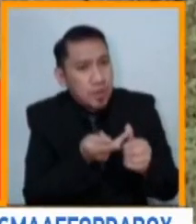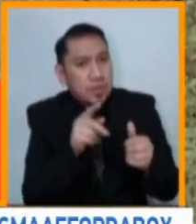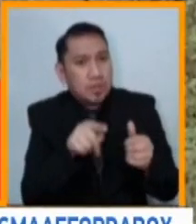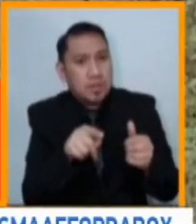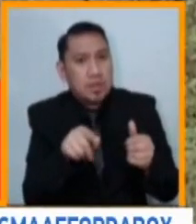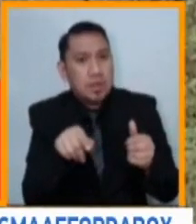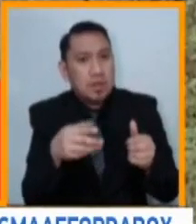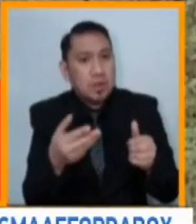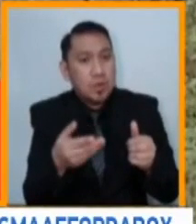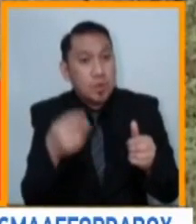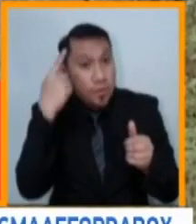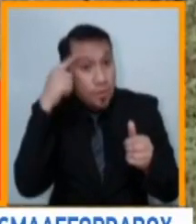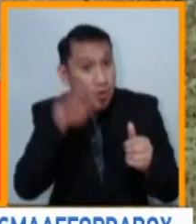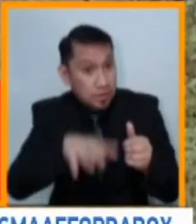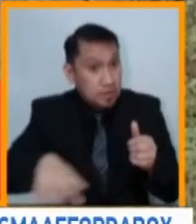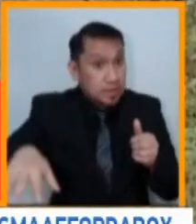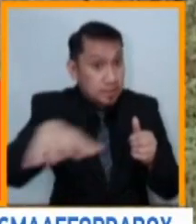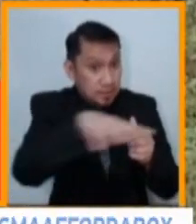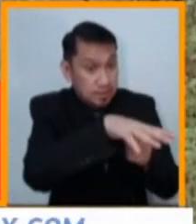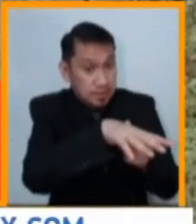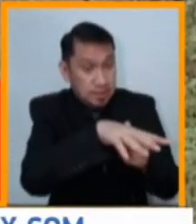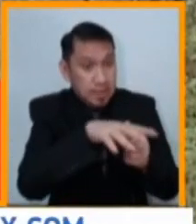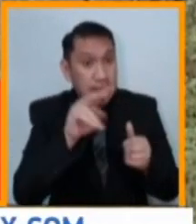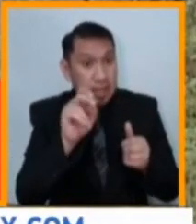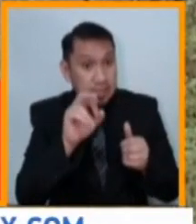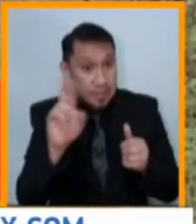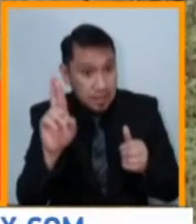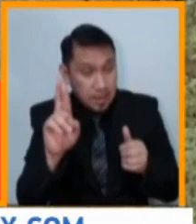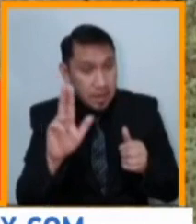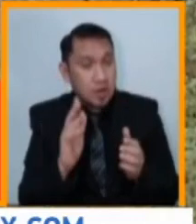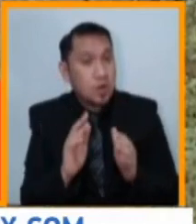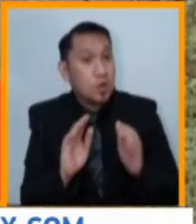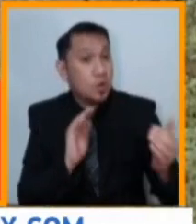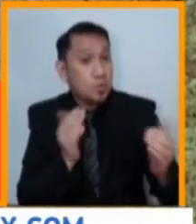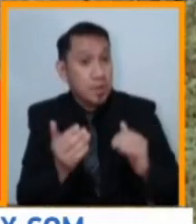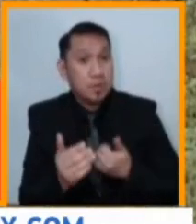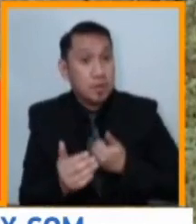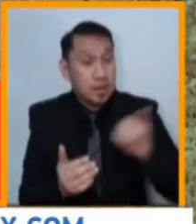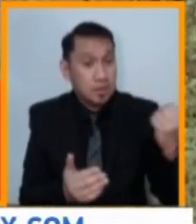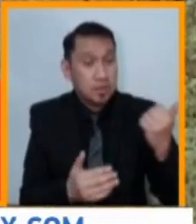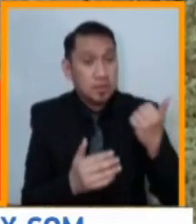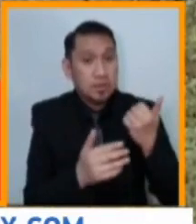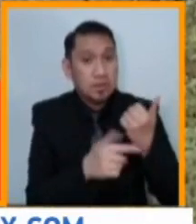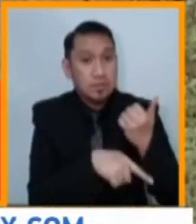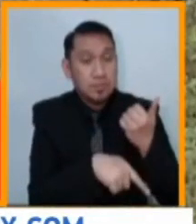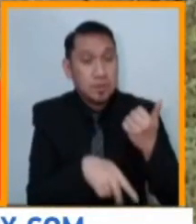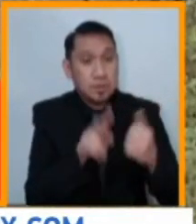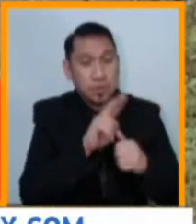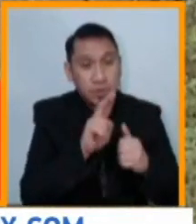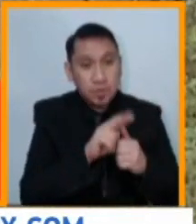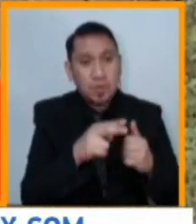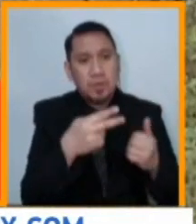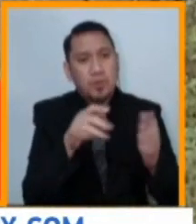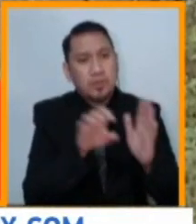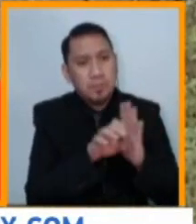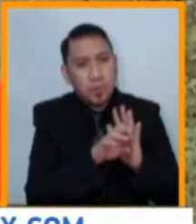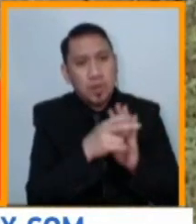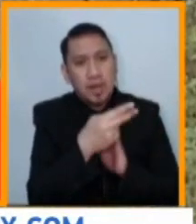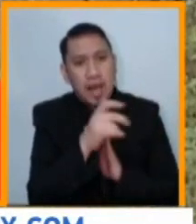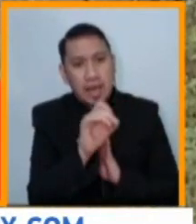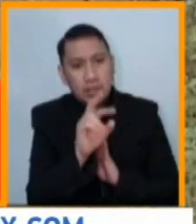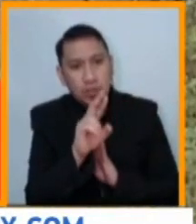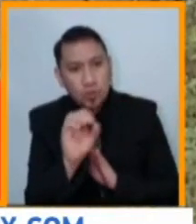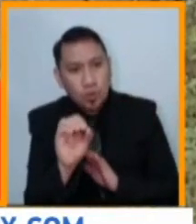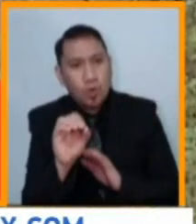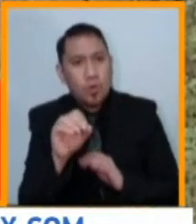Manila kumpara po sa ibang gamit kagaya po ng irrigation at hydropower. At sa ganito pong